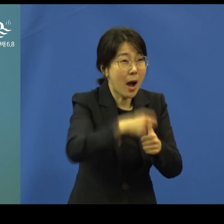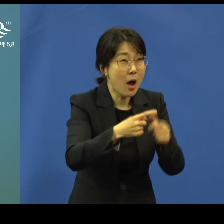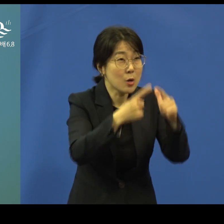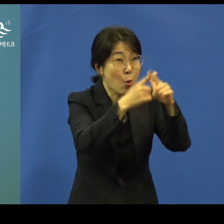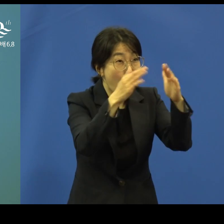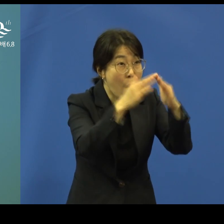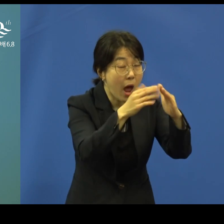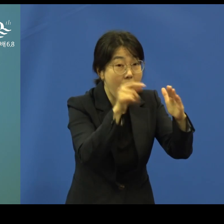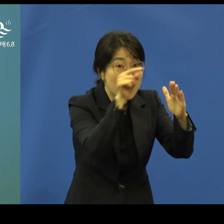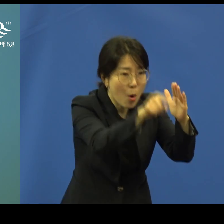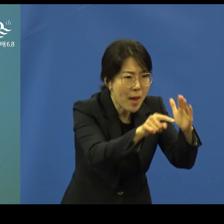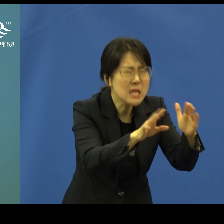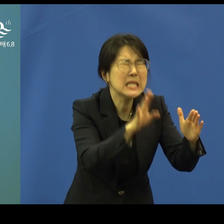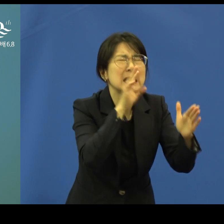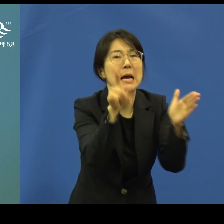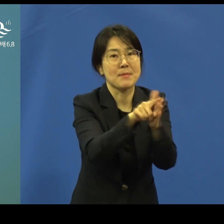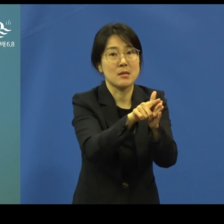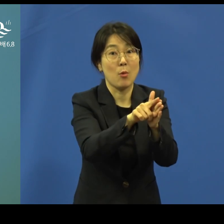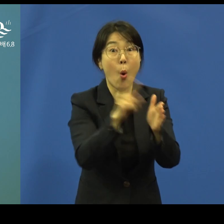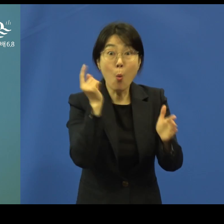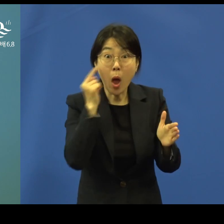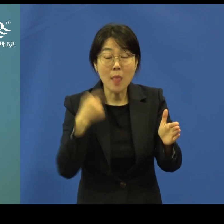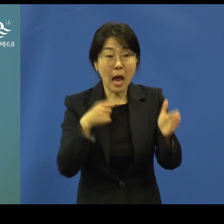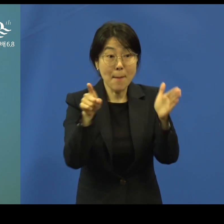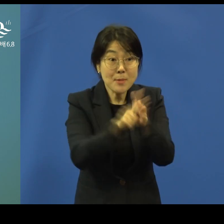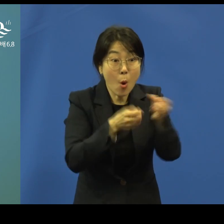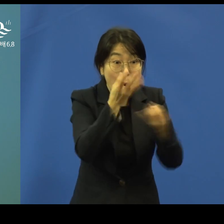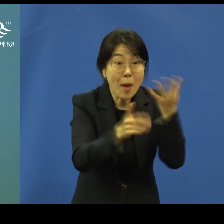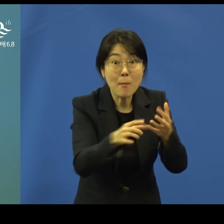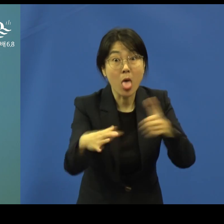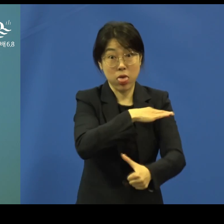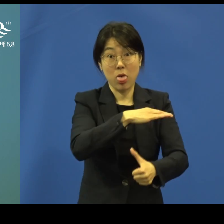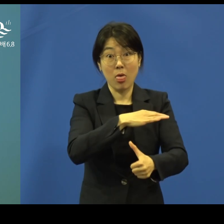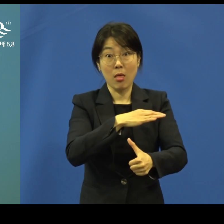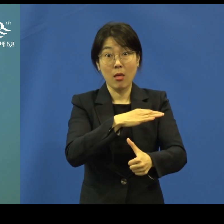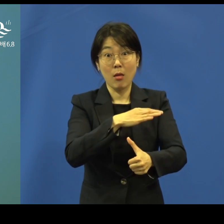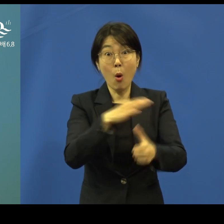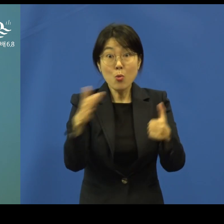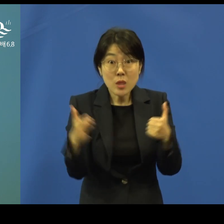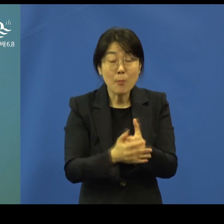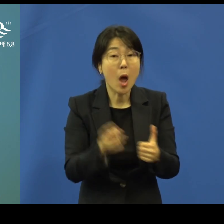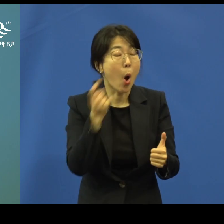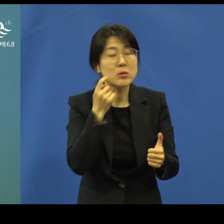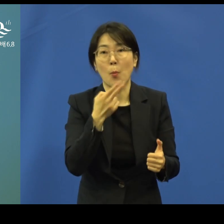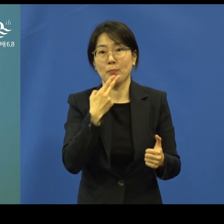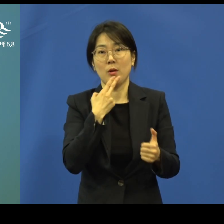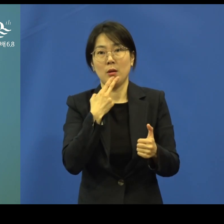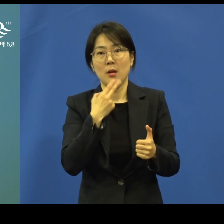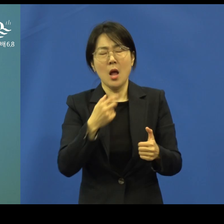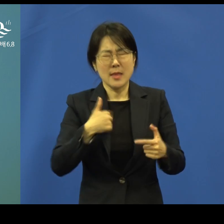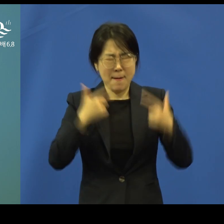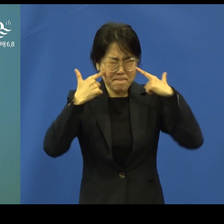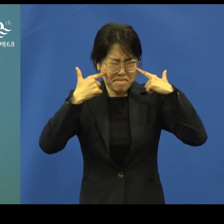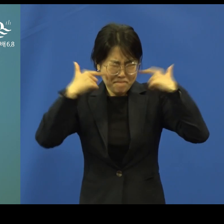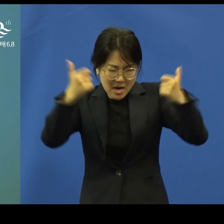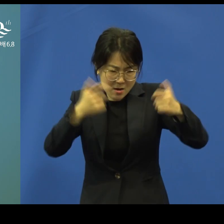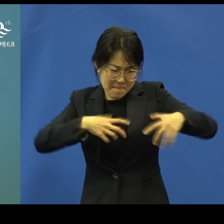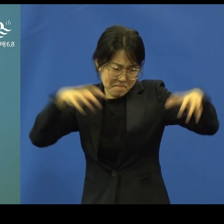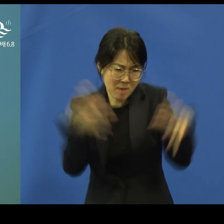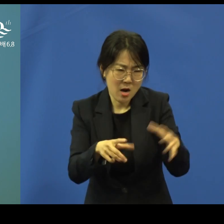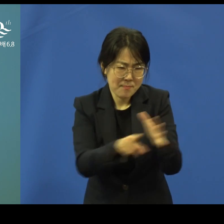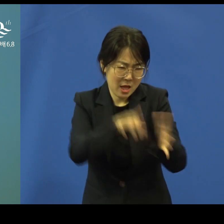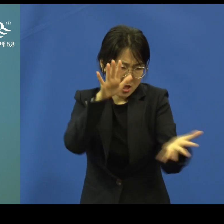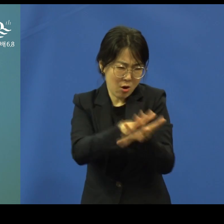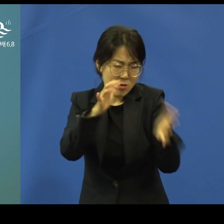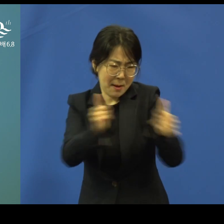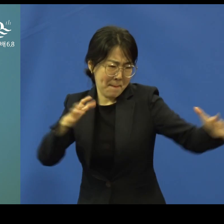가짜 교인들이 모여 있으면 가짜 교회가 되는 것입니다. 교회는 뭐 건물이 아니고 조직이 아니고 우리 자신이기 때문에 그렇습니다.